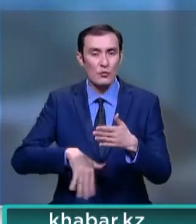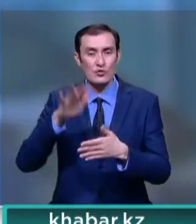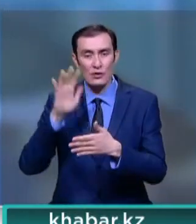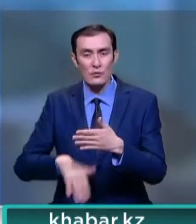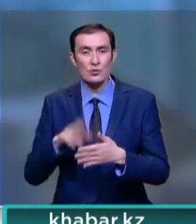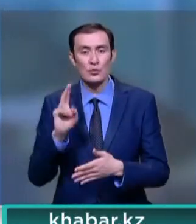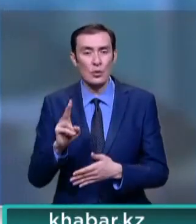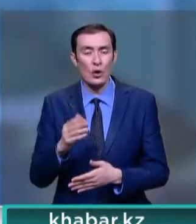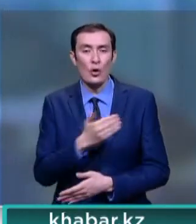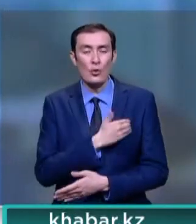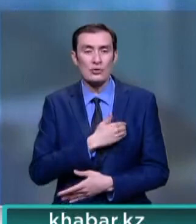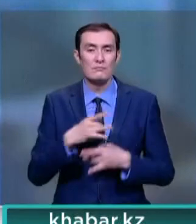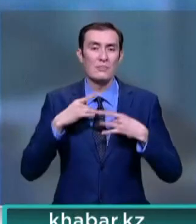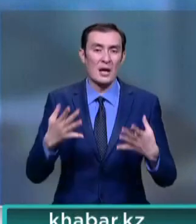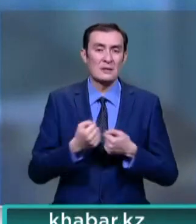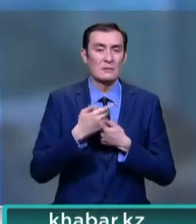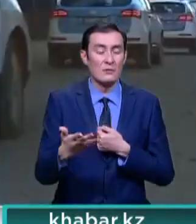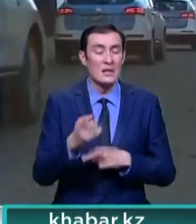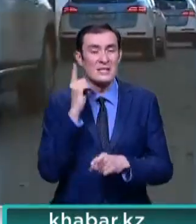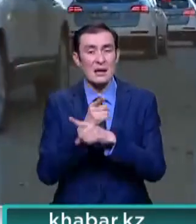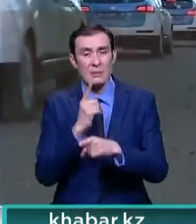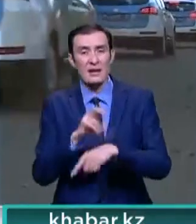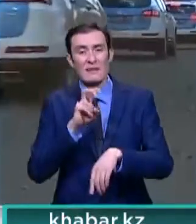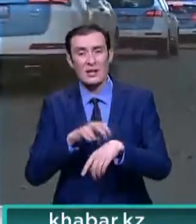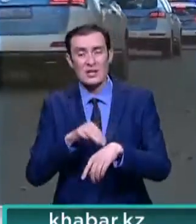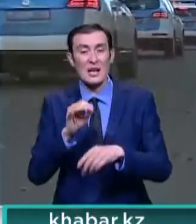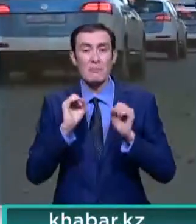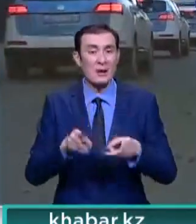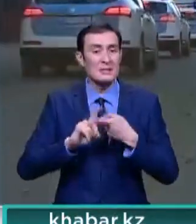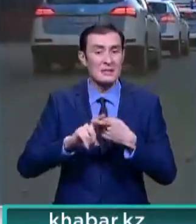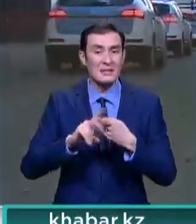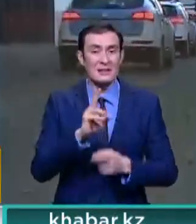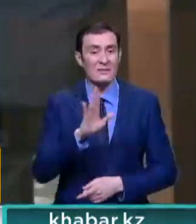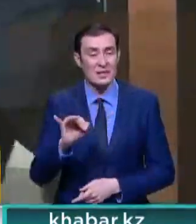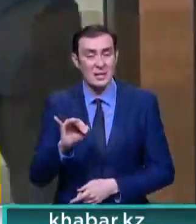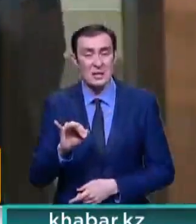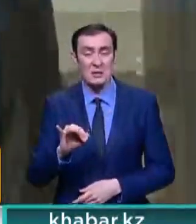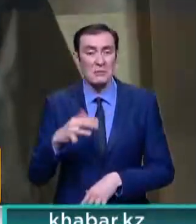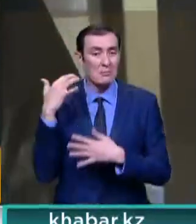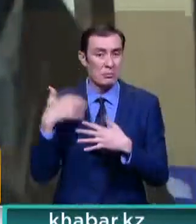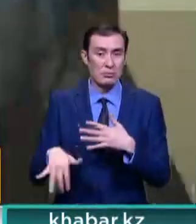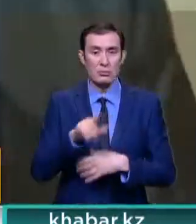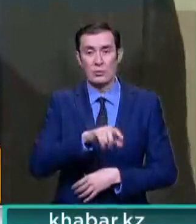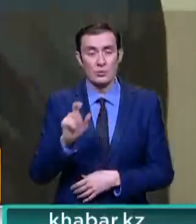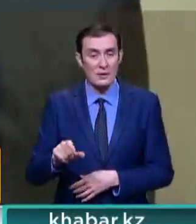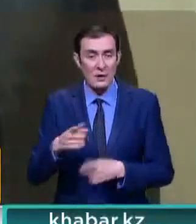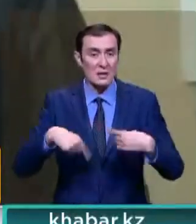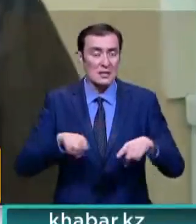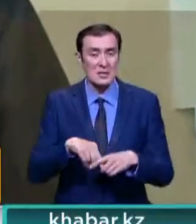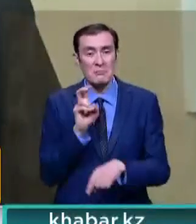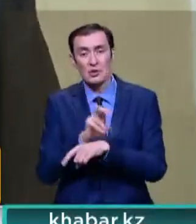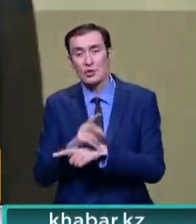любителей незаконных тоев. Ни запрет эпидемиологов, ни опасность заразиться COVID-19 не останавливают людей в